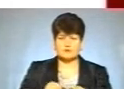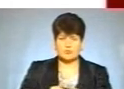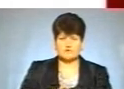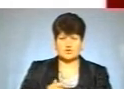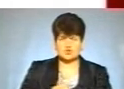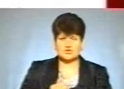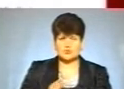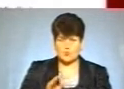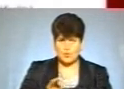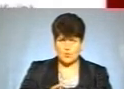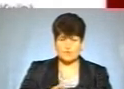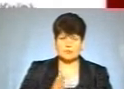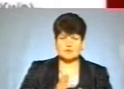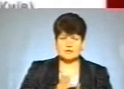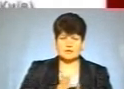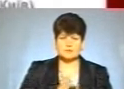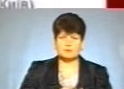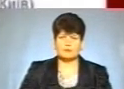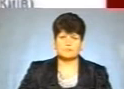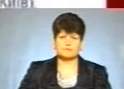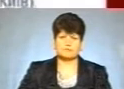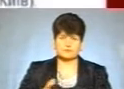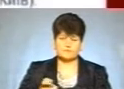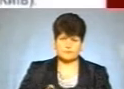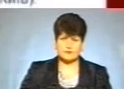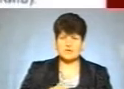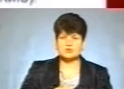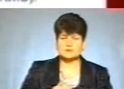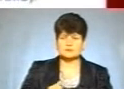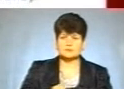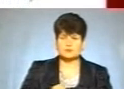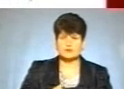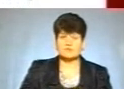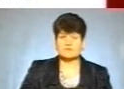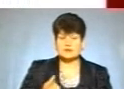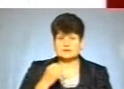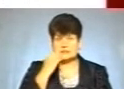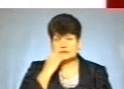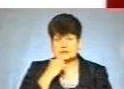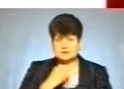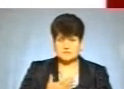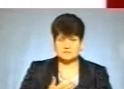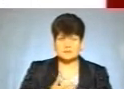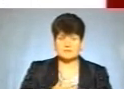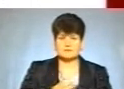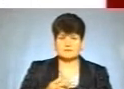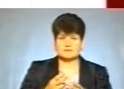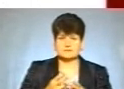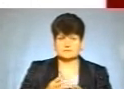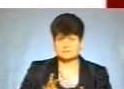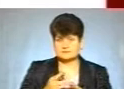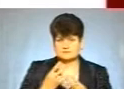частково, відбувається дублювання. Частина функцій виявилися застарілими, невимірювальними